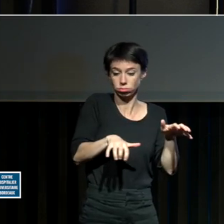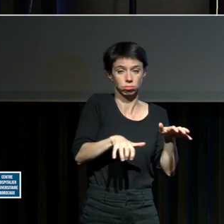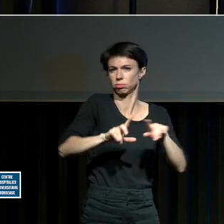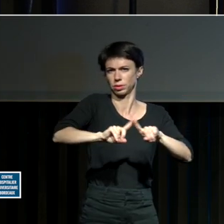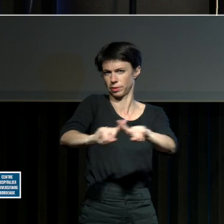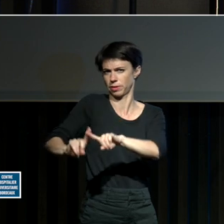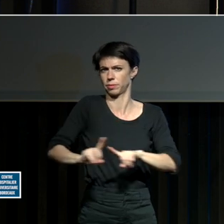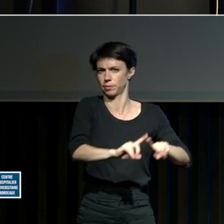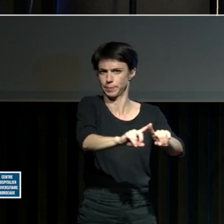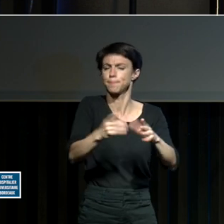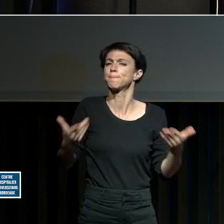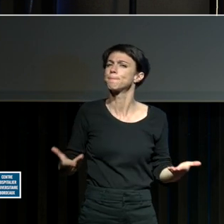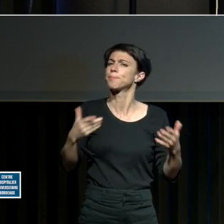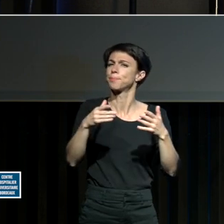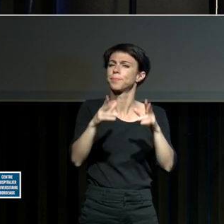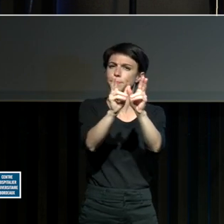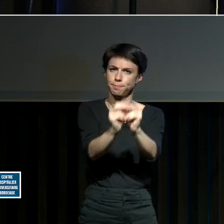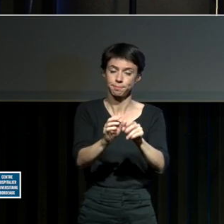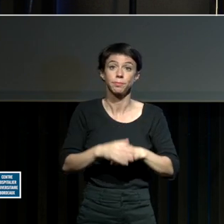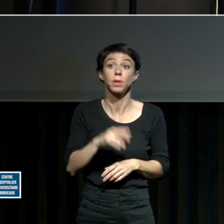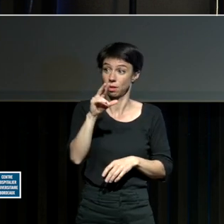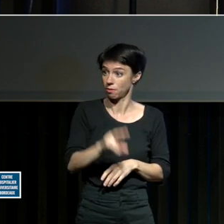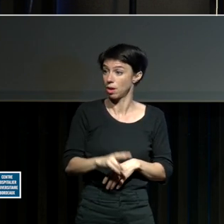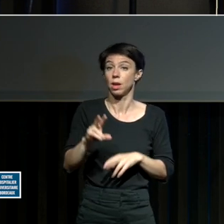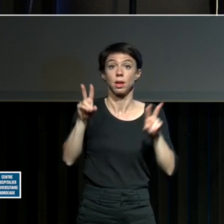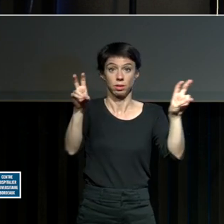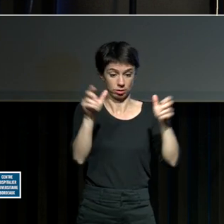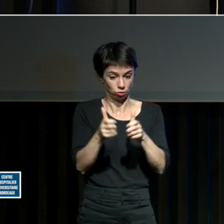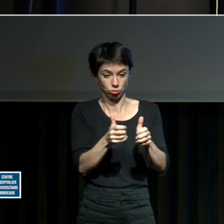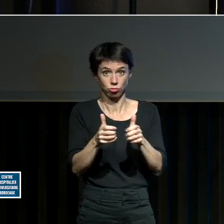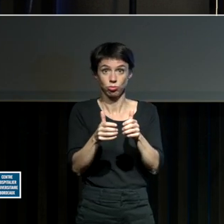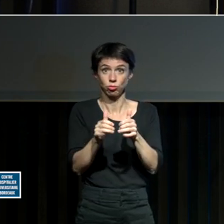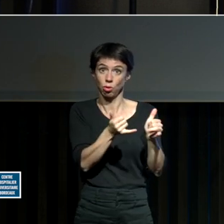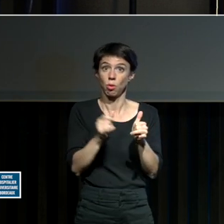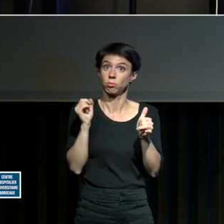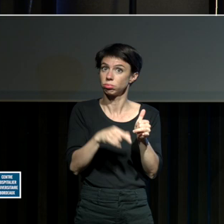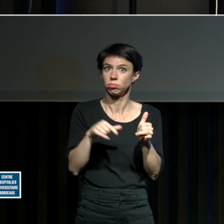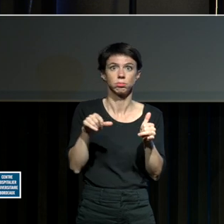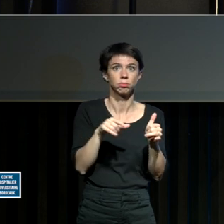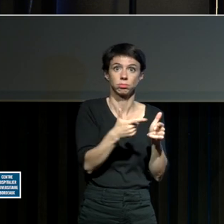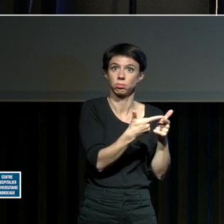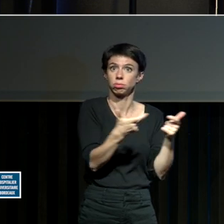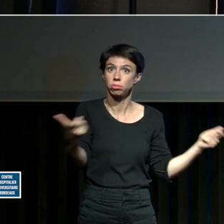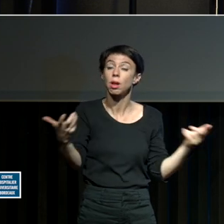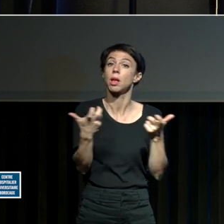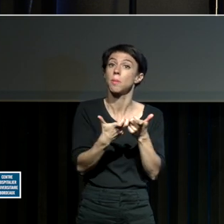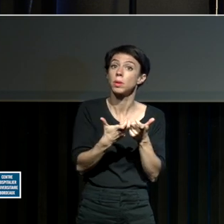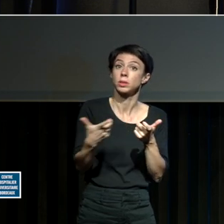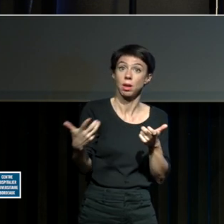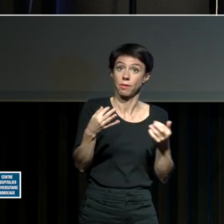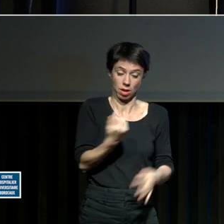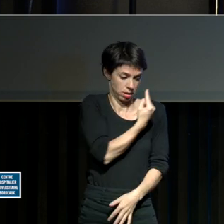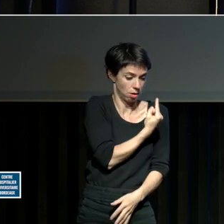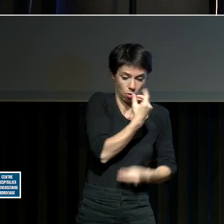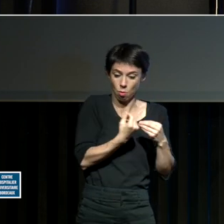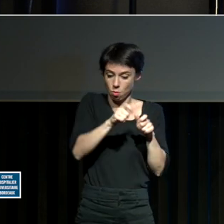grande hétérogénéité des jeux vidéo, que ce soit en termes de nombre de joueurs, du caractère en